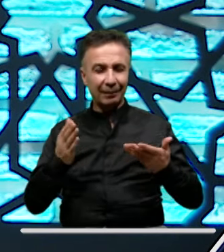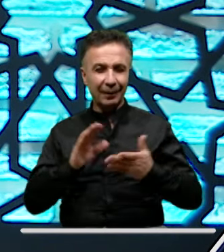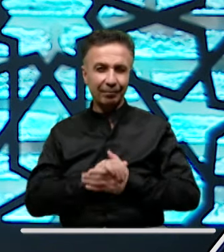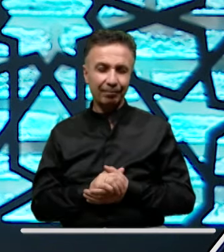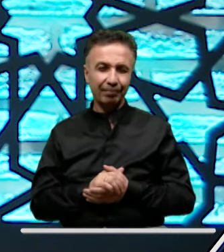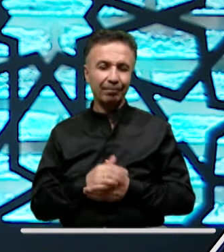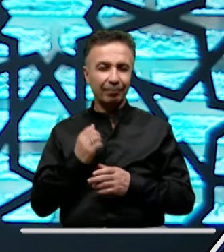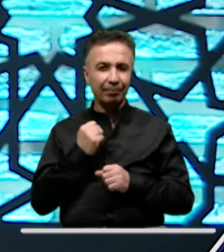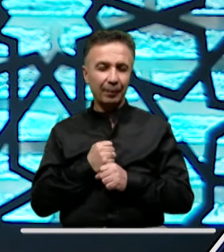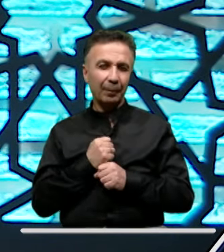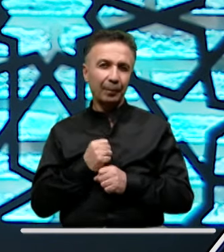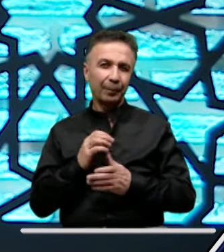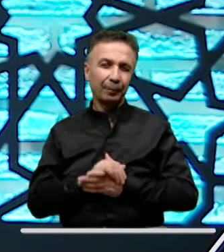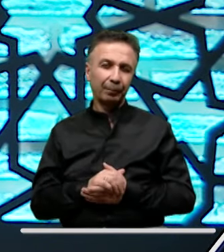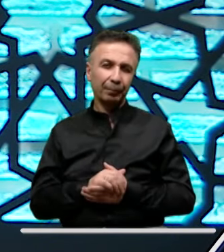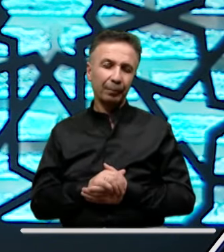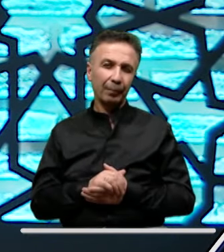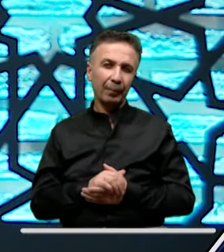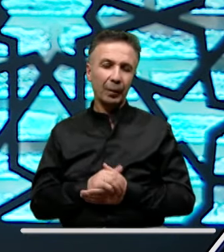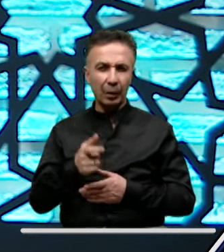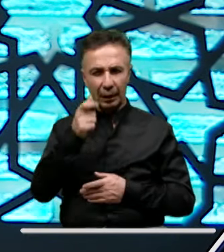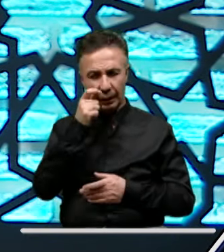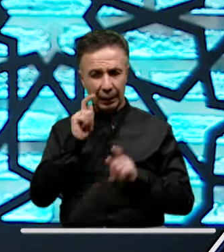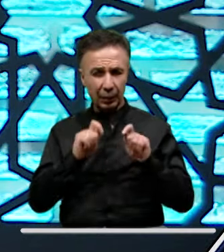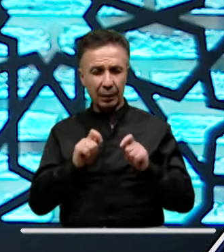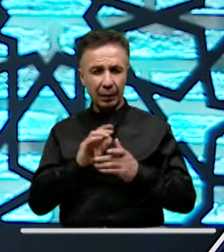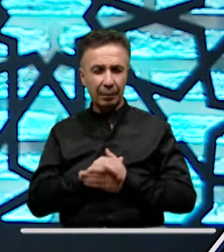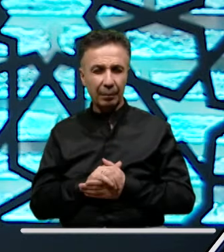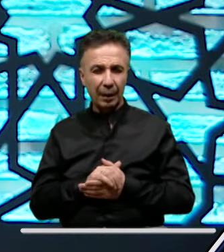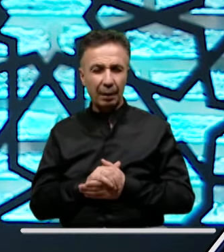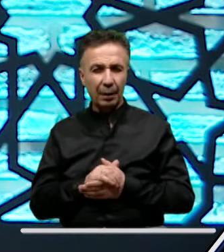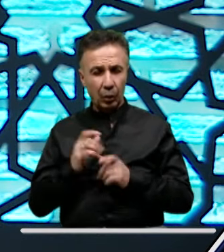ve görevlerini şimdi sayamayacağım. Ama o kadar dikkatliler ki atladığım soruyu hemen